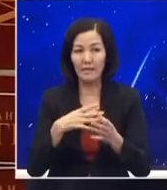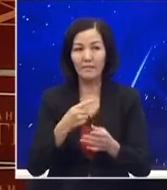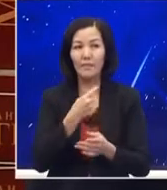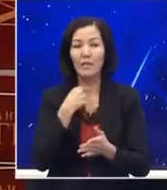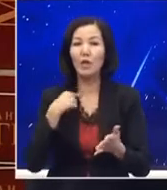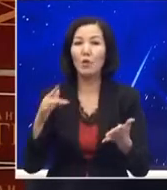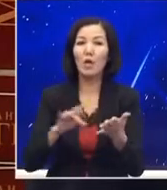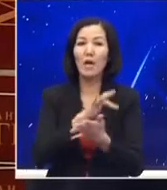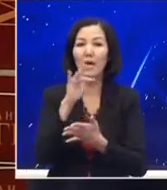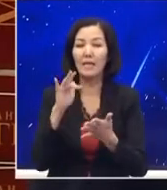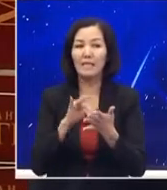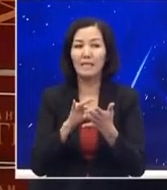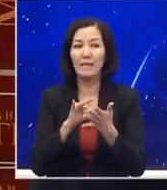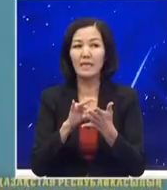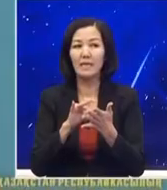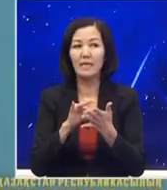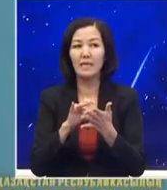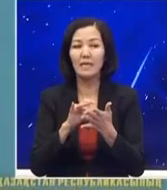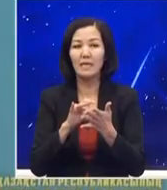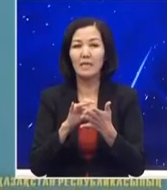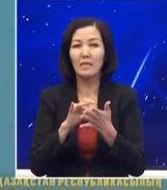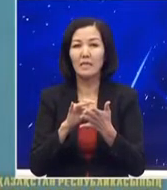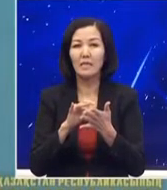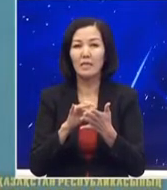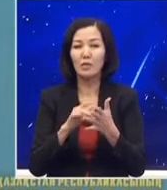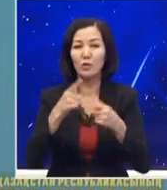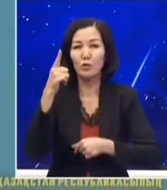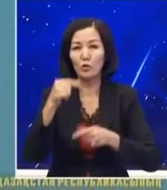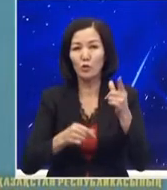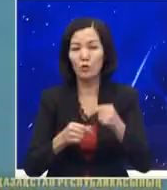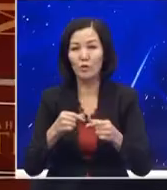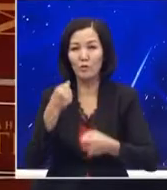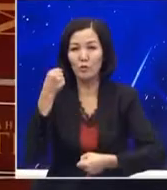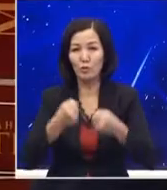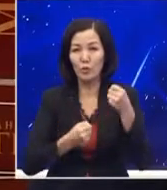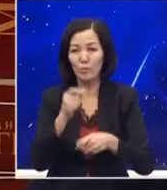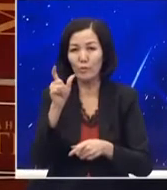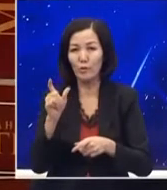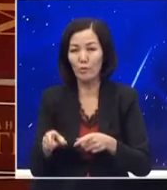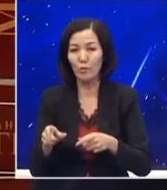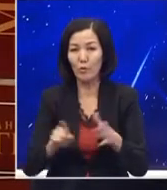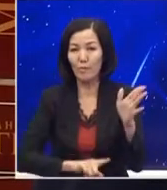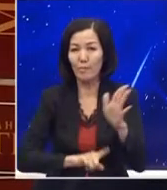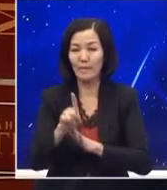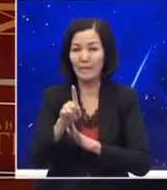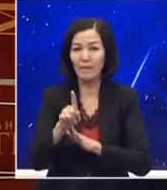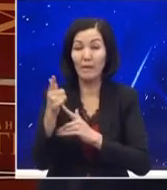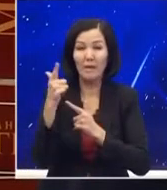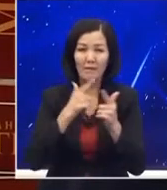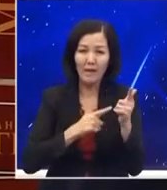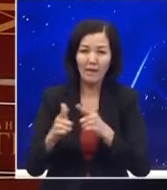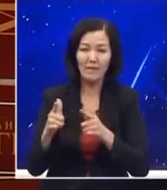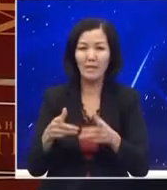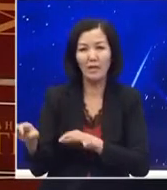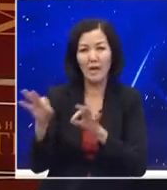қаласында лактис сүт зауытында шопыр болып бастағам. Сүт дайындадық, сүт тасыдық, әр